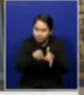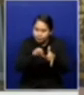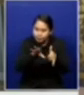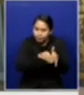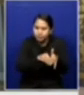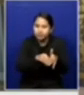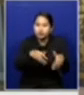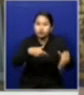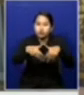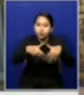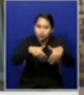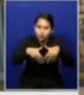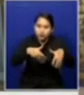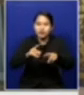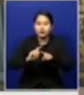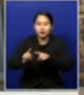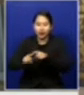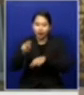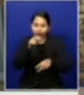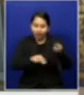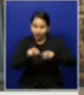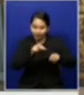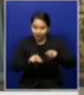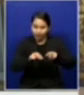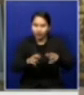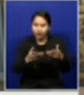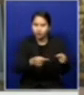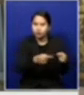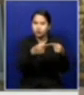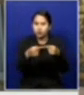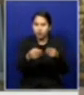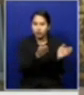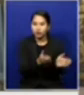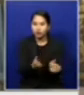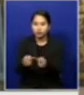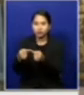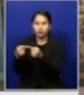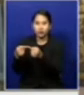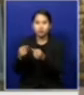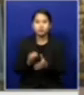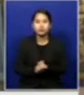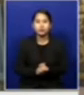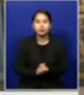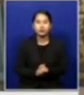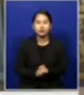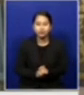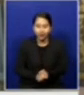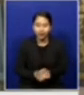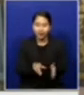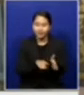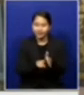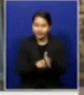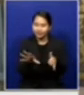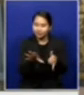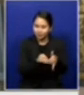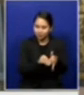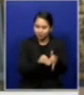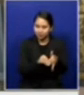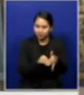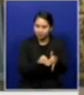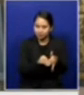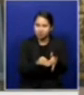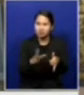ชนเพื่อเอามาดำเนินการต่อคนที่ติดเชื้อถ้ามีอาการก็เอาเข้าโรงพยาบาลไม่มีอาการก็ไ